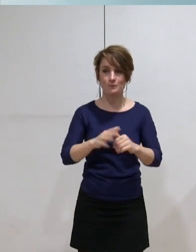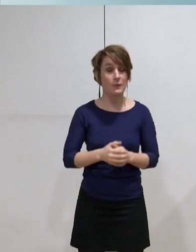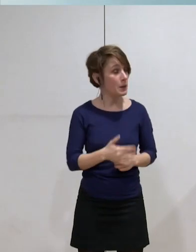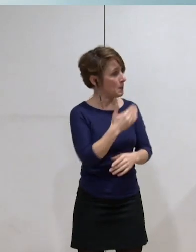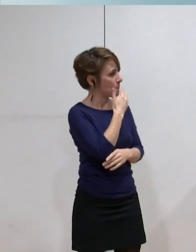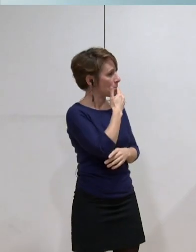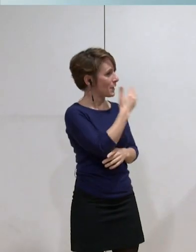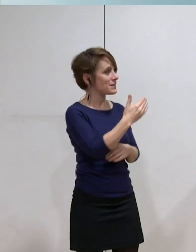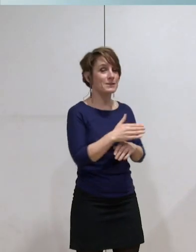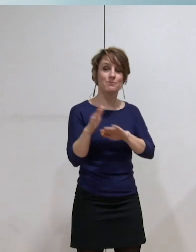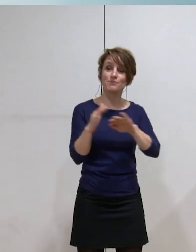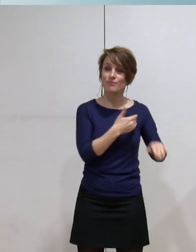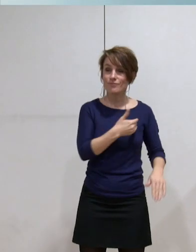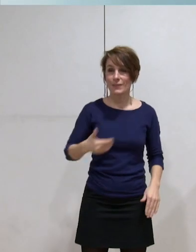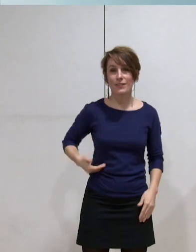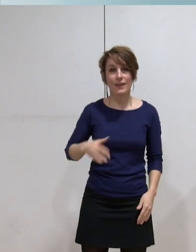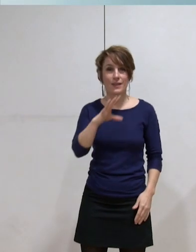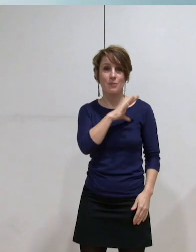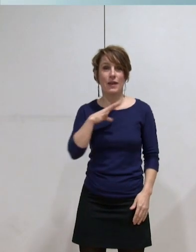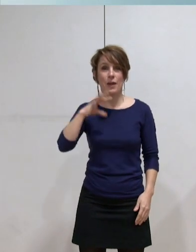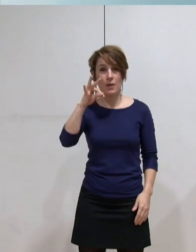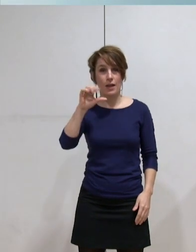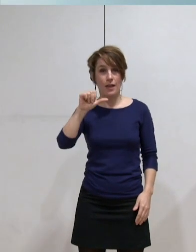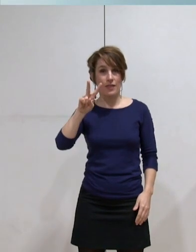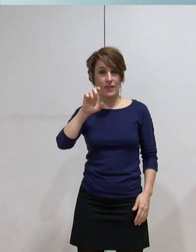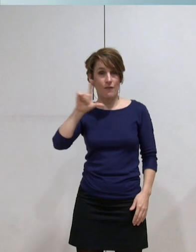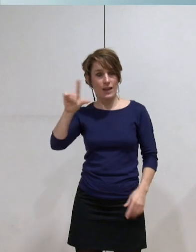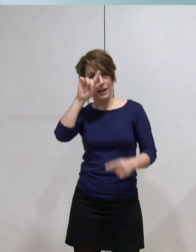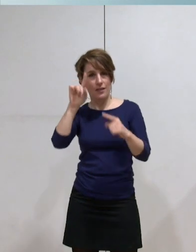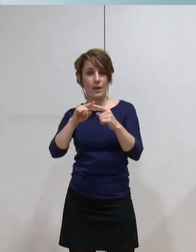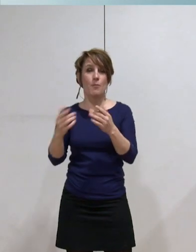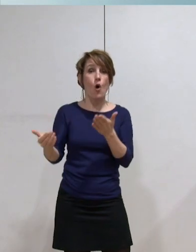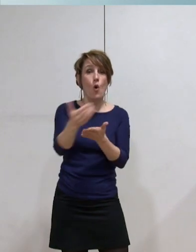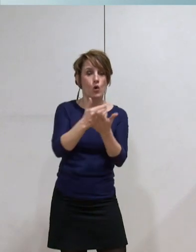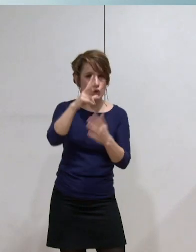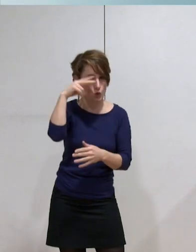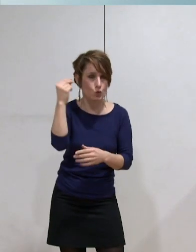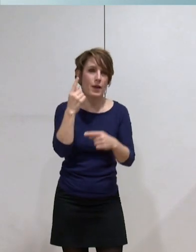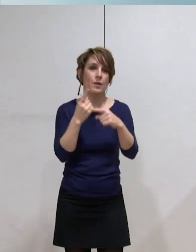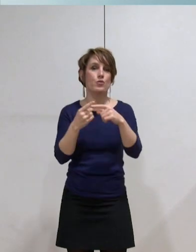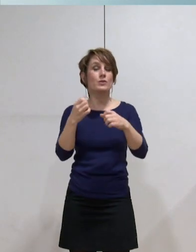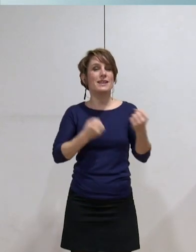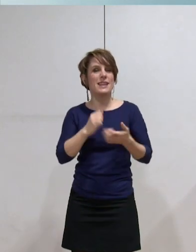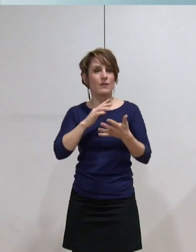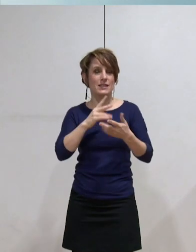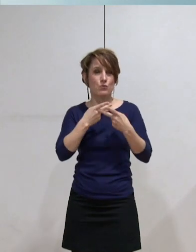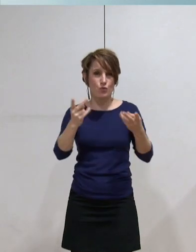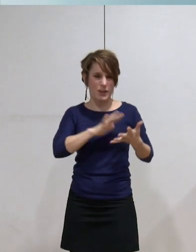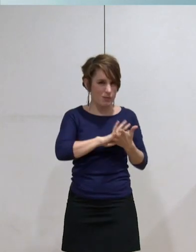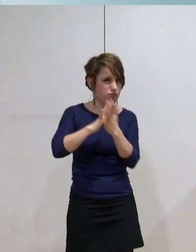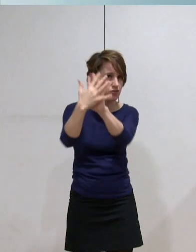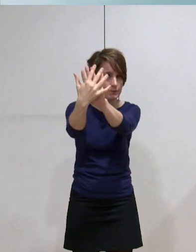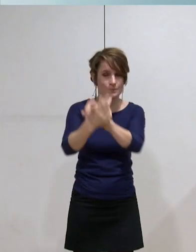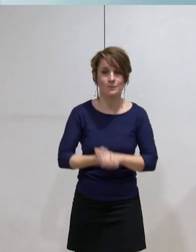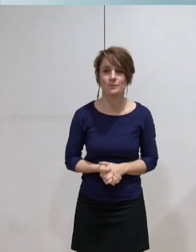mot de Tavel pour les ressources humaines et la refondation du service public bonsoir